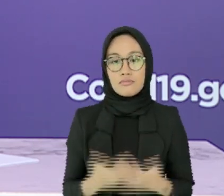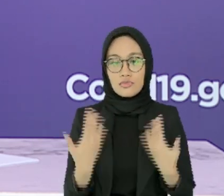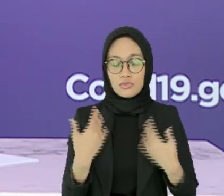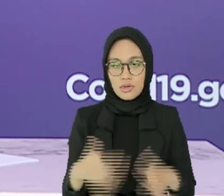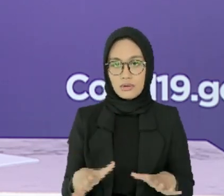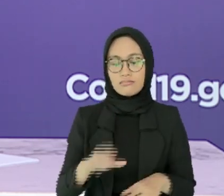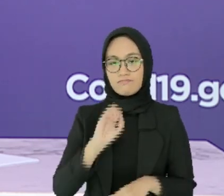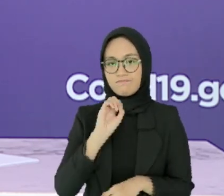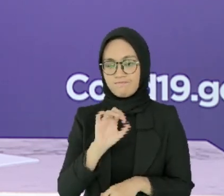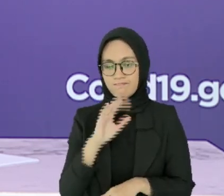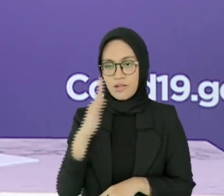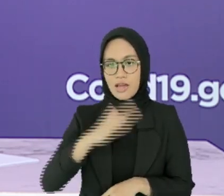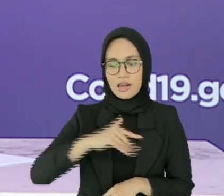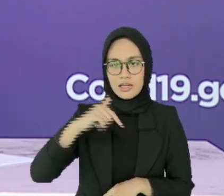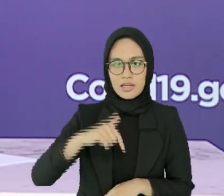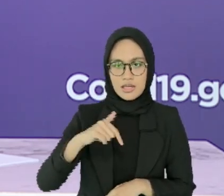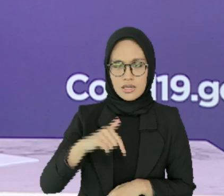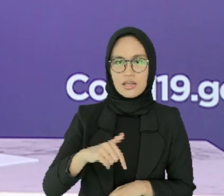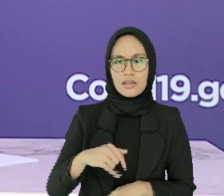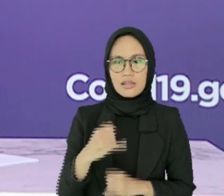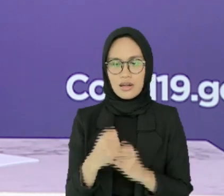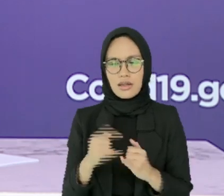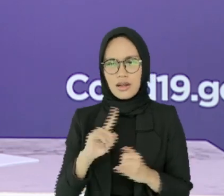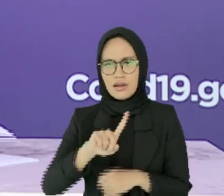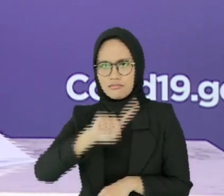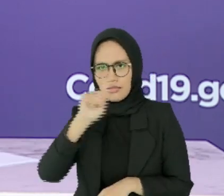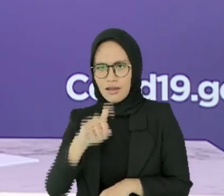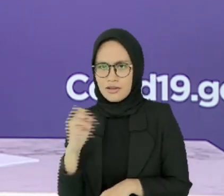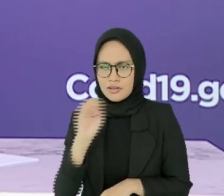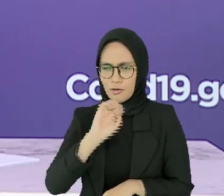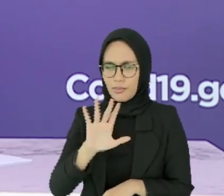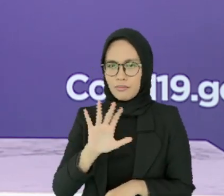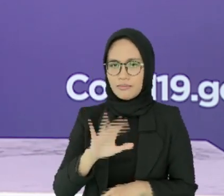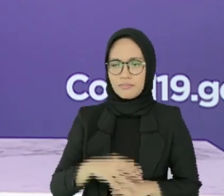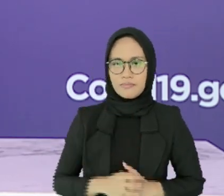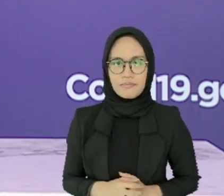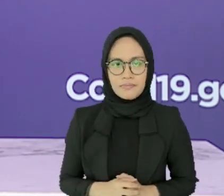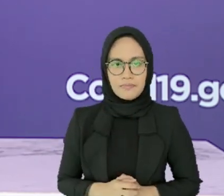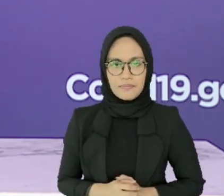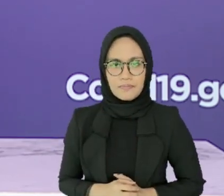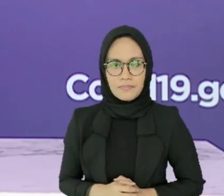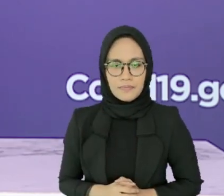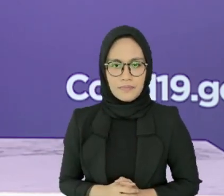hari ini saya lanjutkan dengan sesi tanya-jawab media Terima kasih